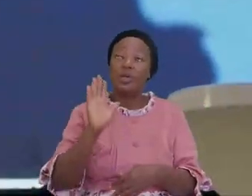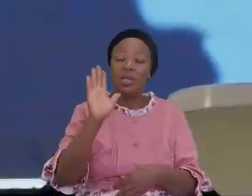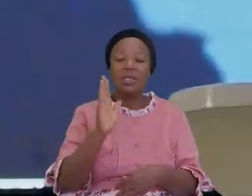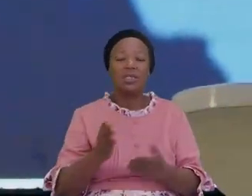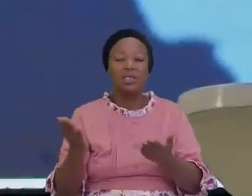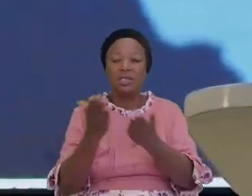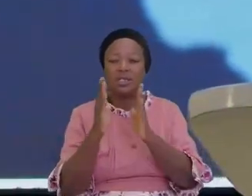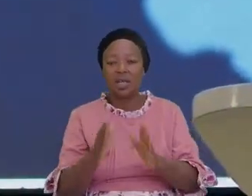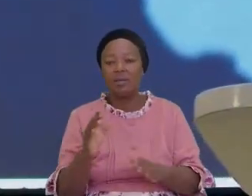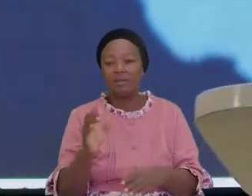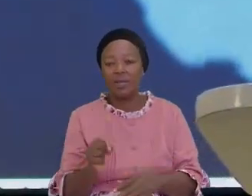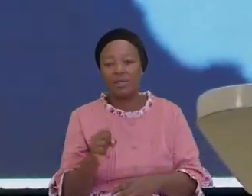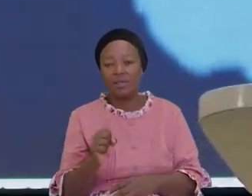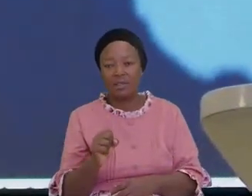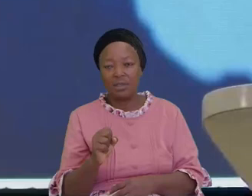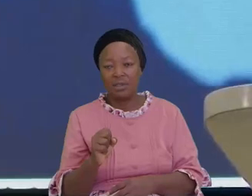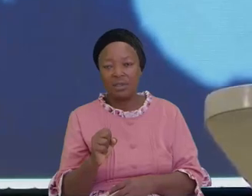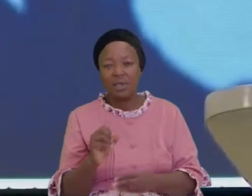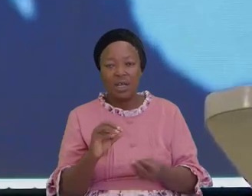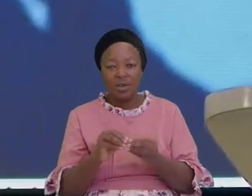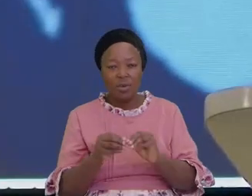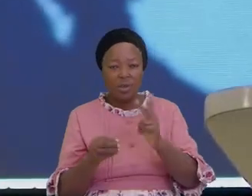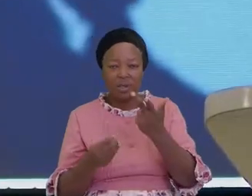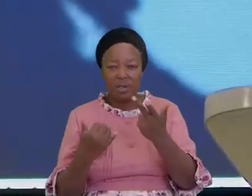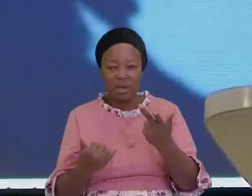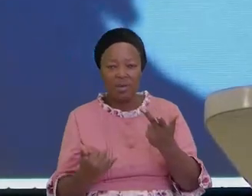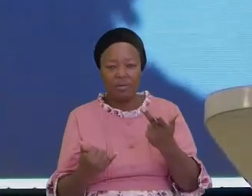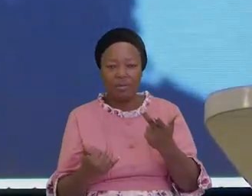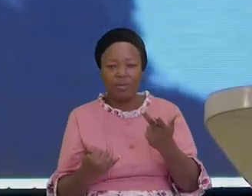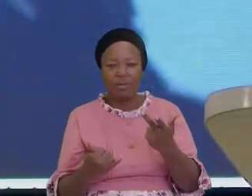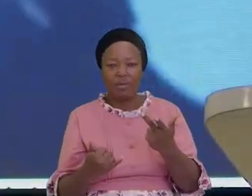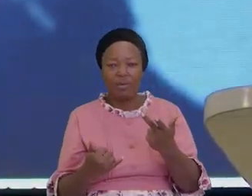L'œuvre de l'Esprit à travers ses serviteurs. Troisième point maintenant.